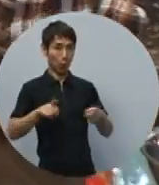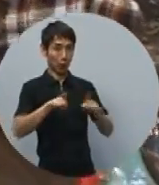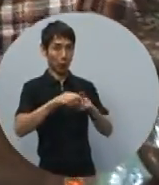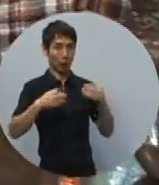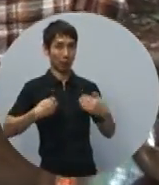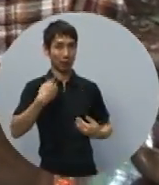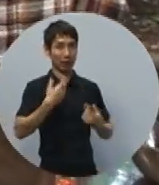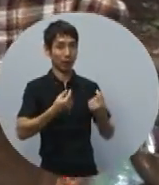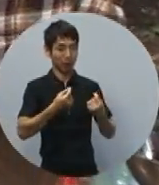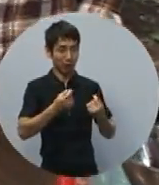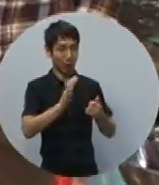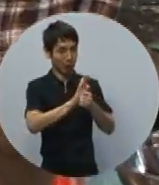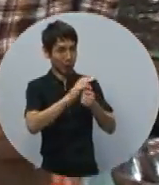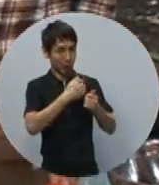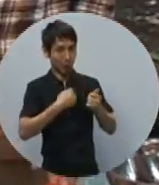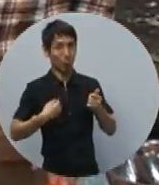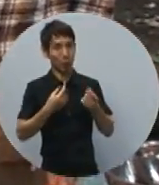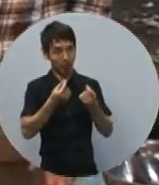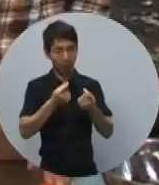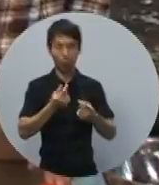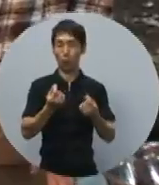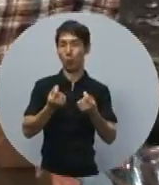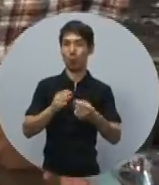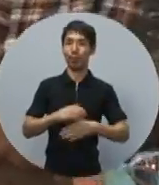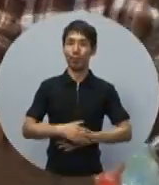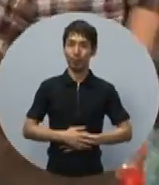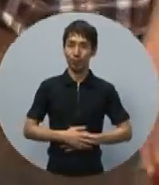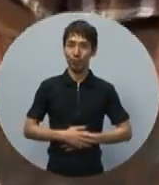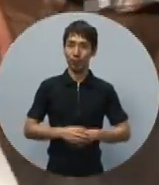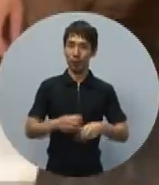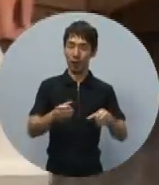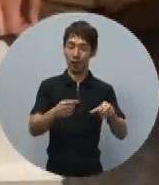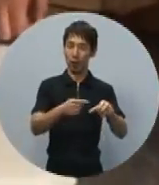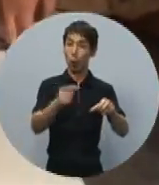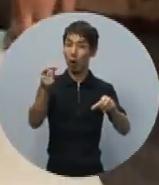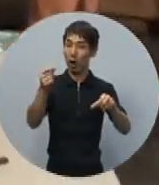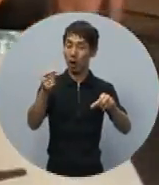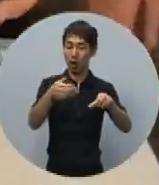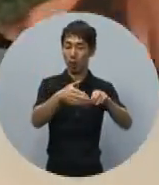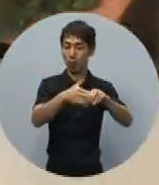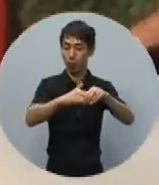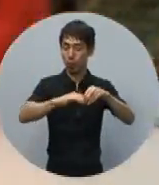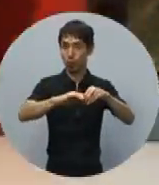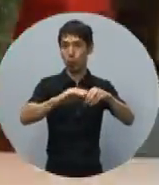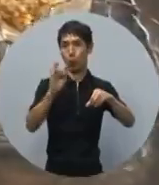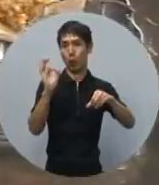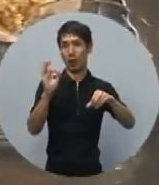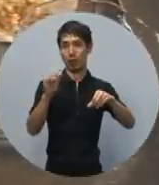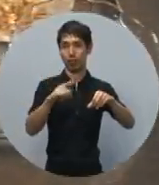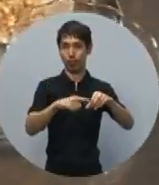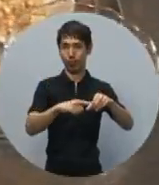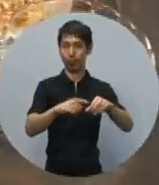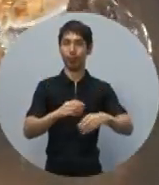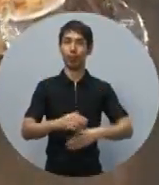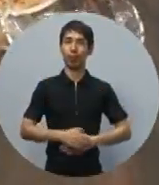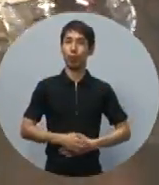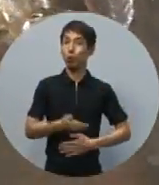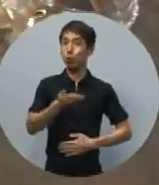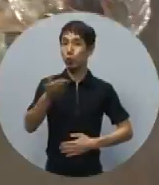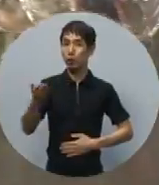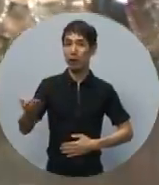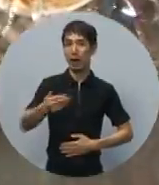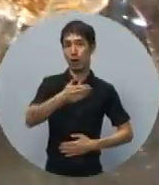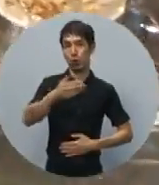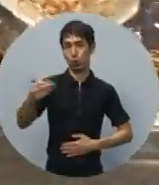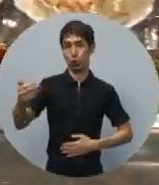ですね。そうです ね、ちょっと こういうふうにやって、そして、はい、中に粉がつきました。 はい、 続いて